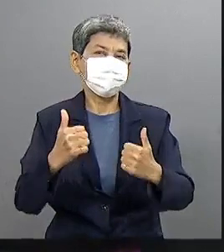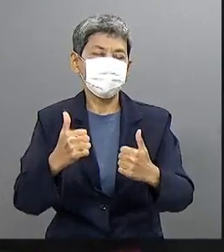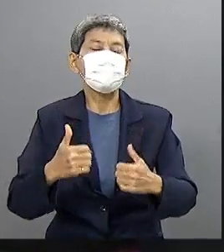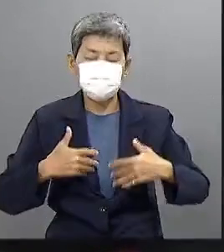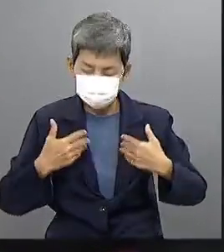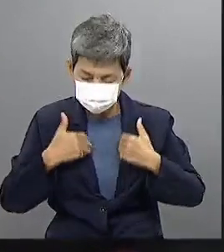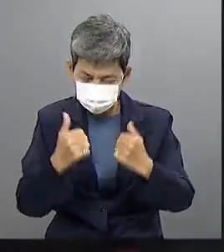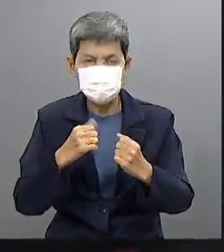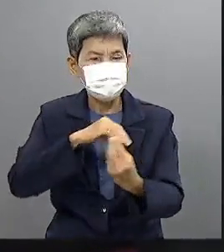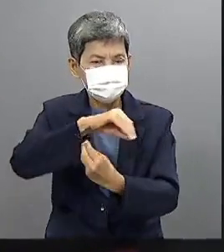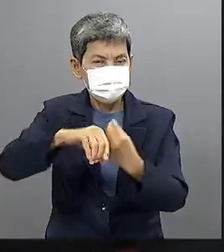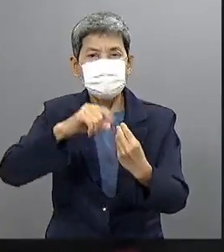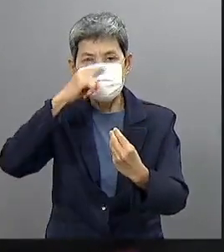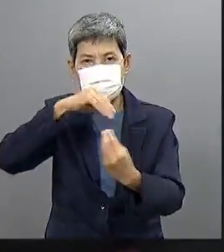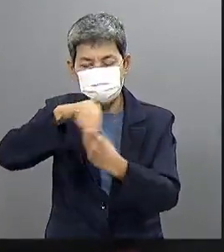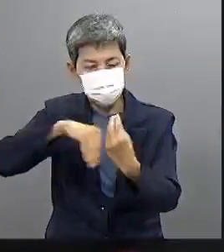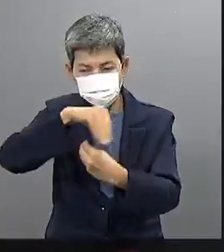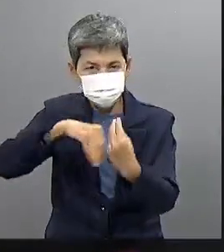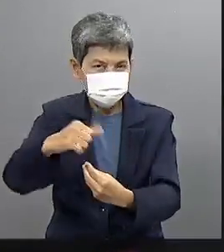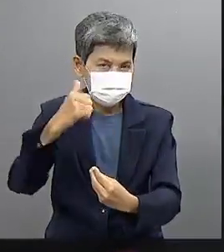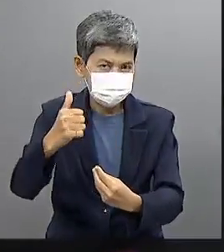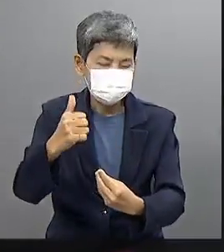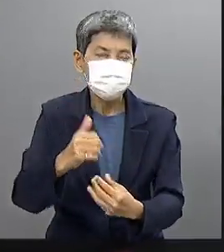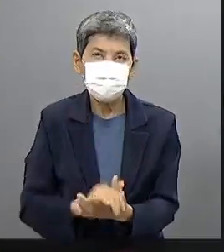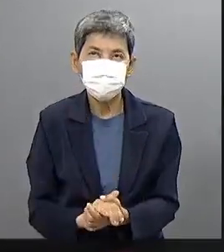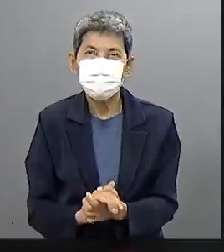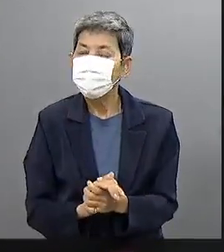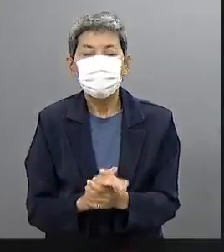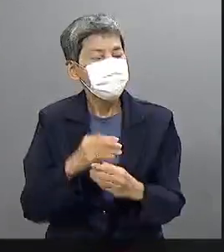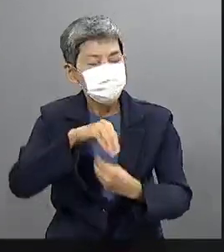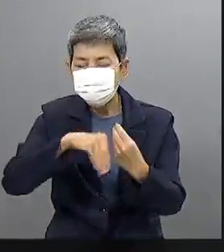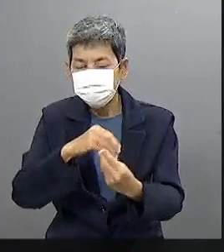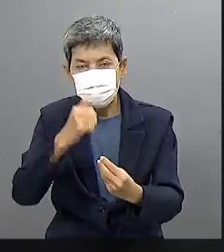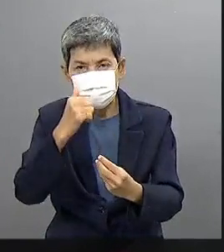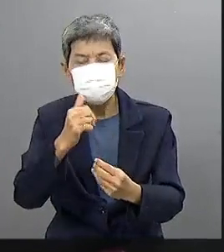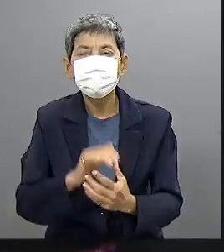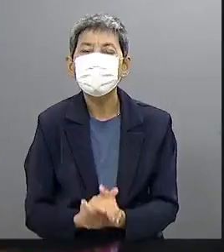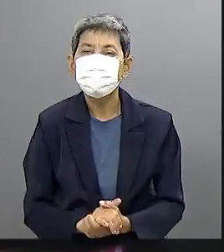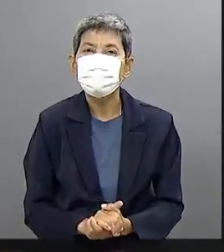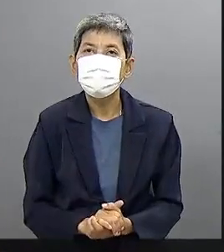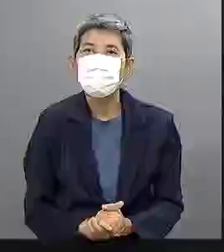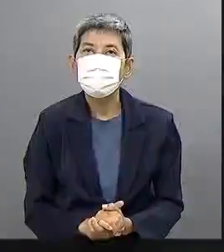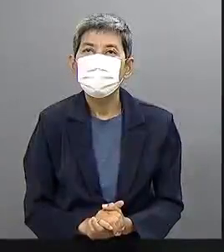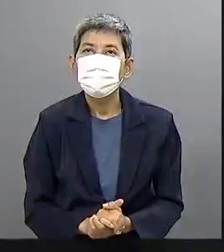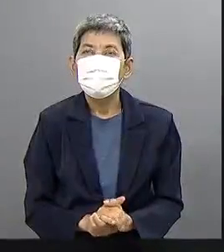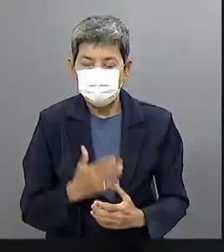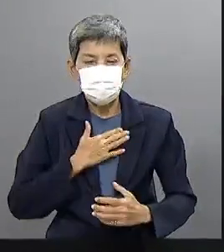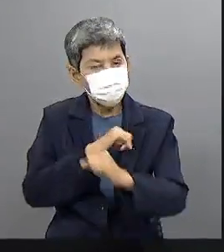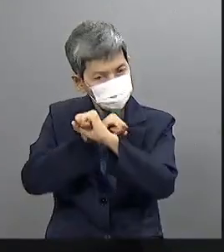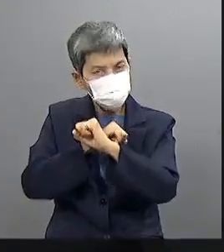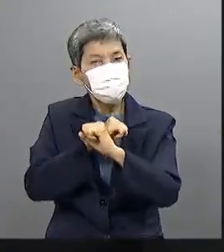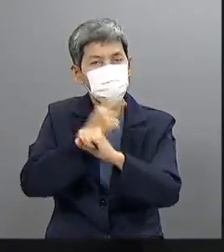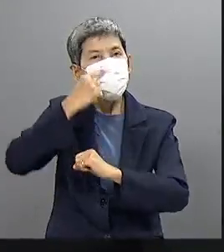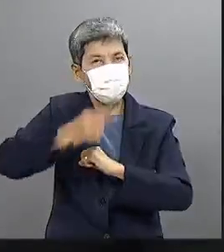รษฐกิจของประเทศดีขึ้นนะคะทุกๆด้านค่ะ เรื่องการดูแลตัวเองเป็นยังไงบ้างคะ การดูแลตนเองเราก็ต้องระมัดระวังค่ะนะ